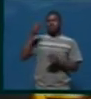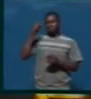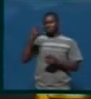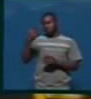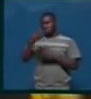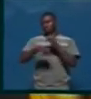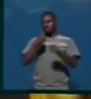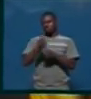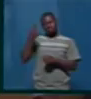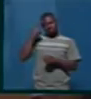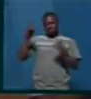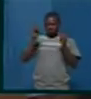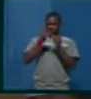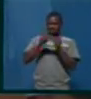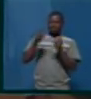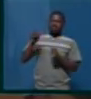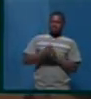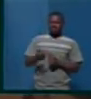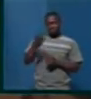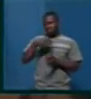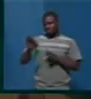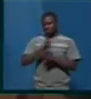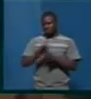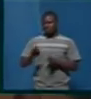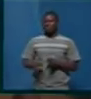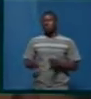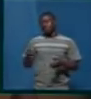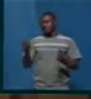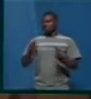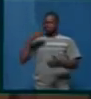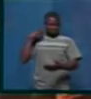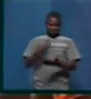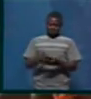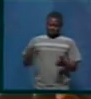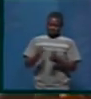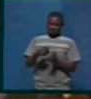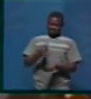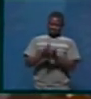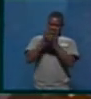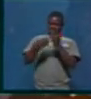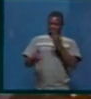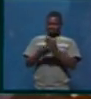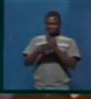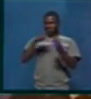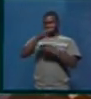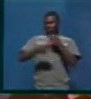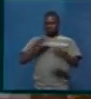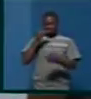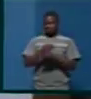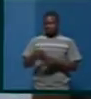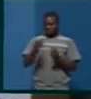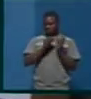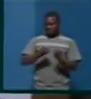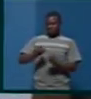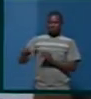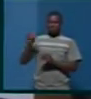été rendue possible grâce à l'appui de la Banque mondiale et de l'Organisation ouest-africaine de la santé. Elle sera dispensée